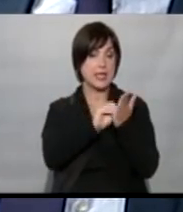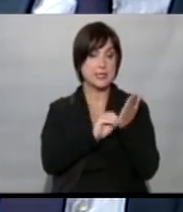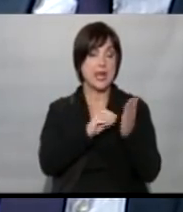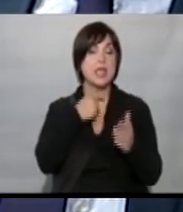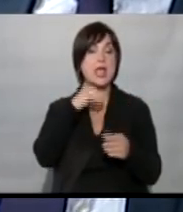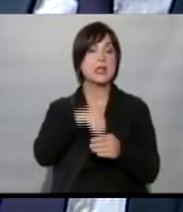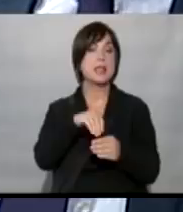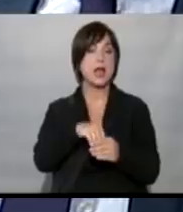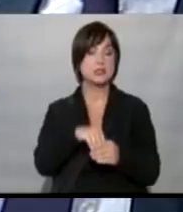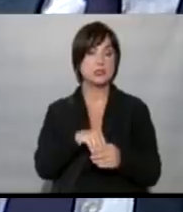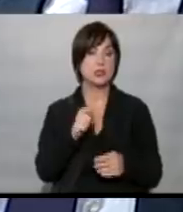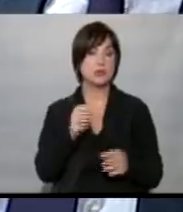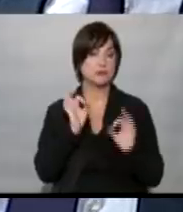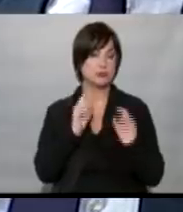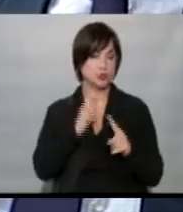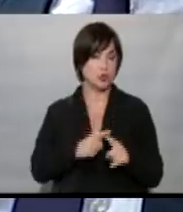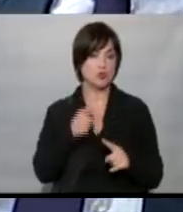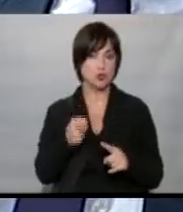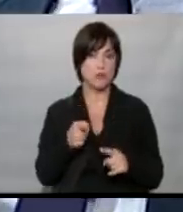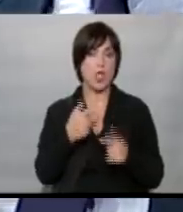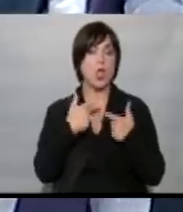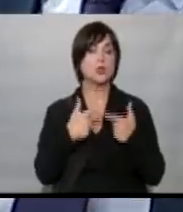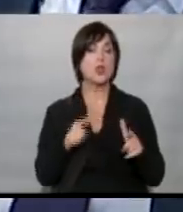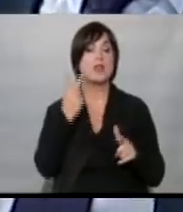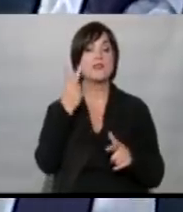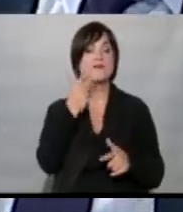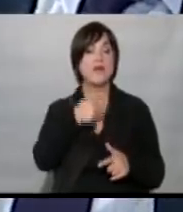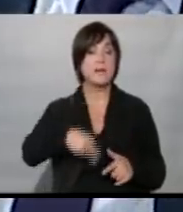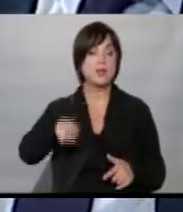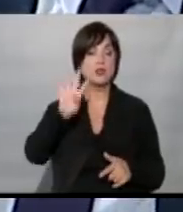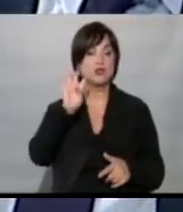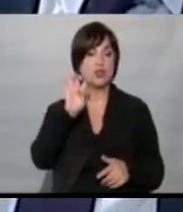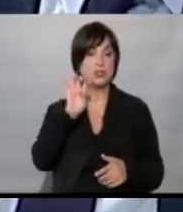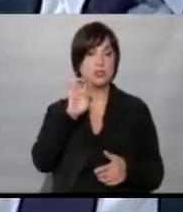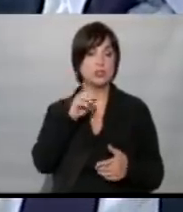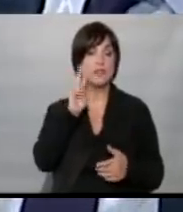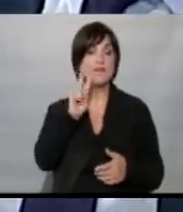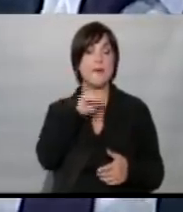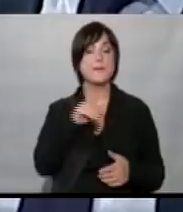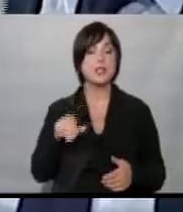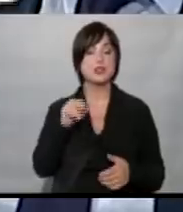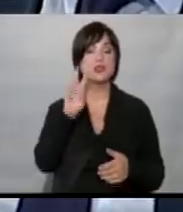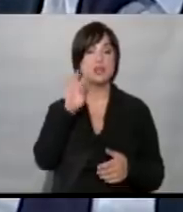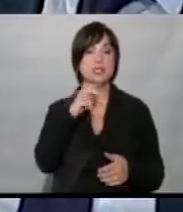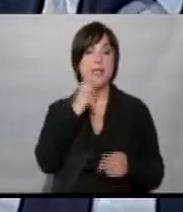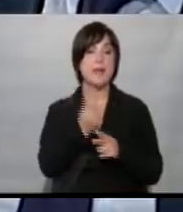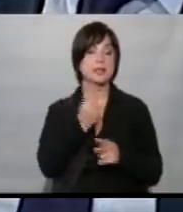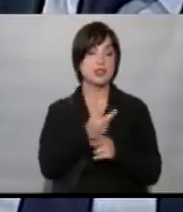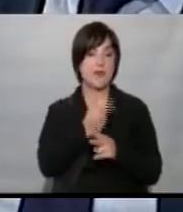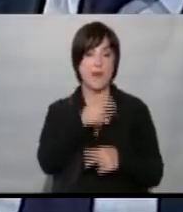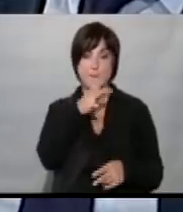гласачи. Реални ли се тие? Дозволете, 2.400.000 македонци се државјани. Од